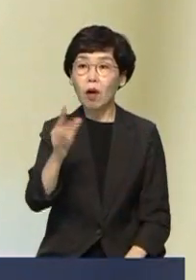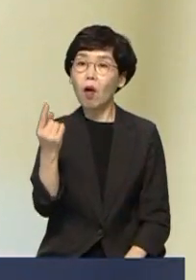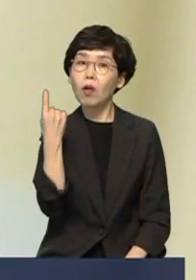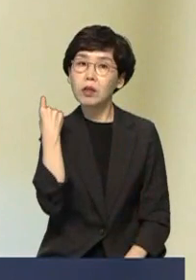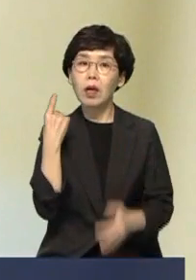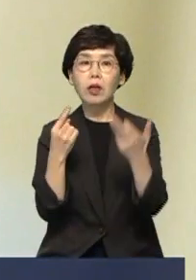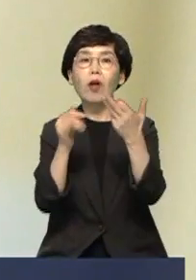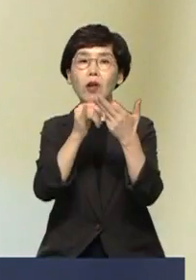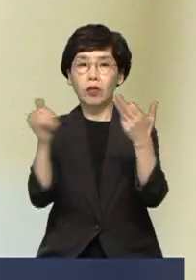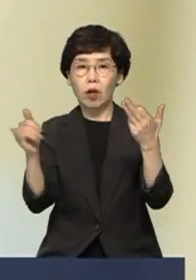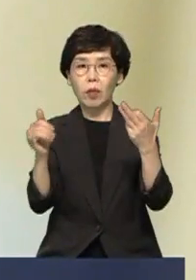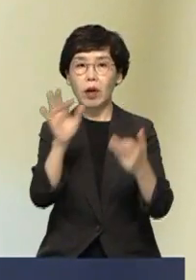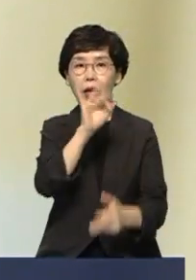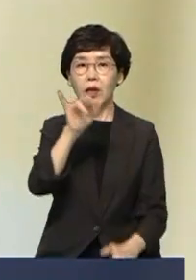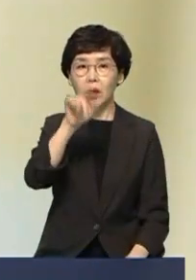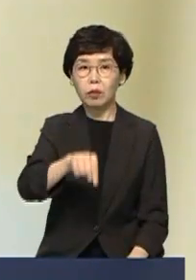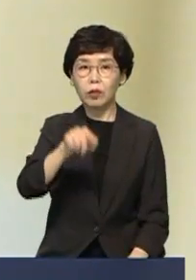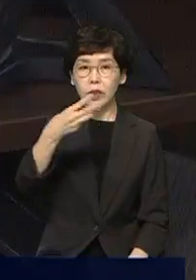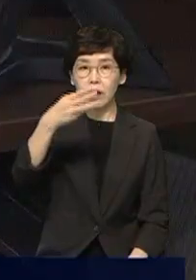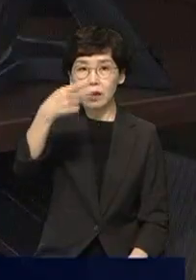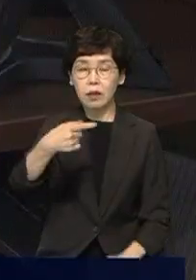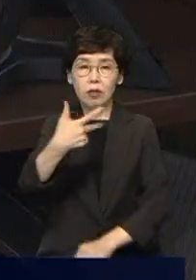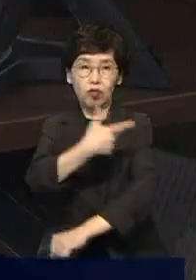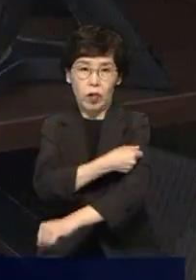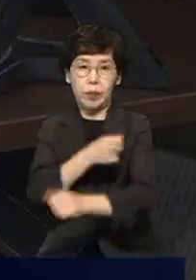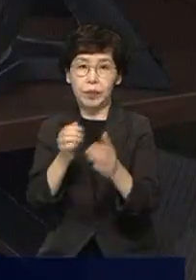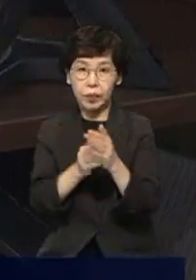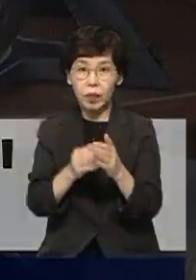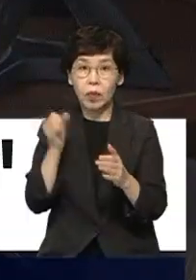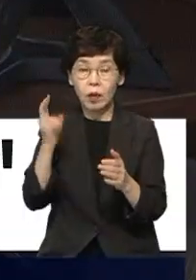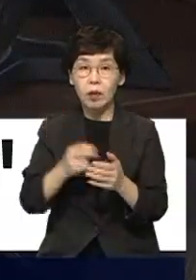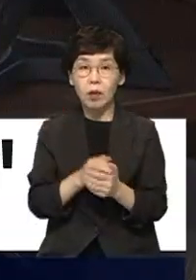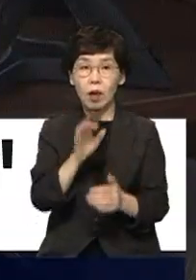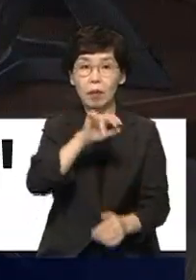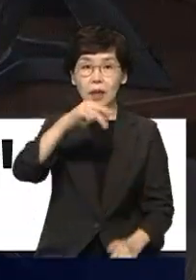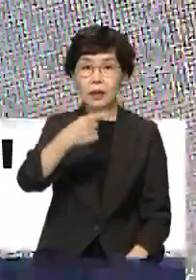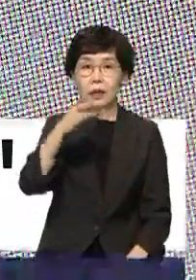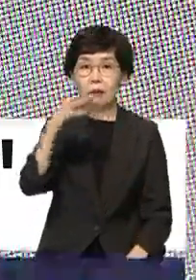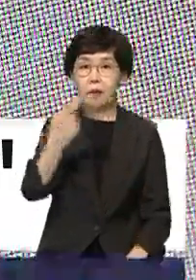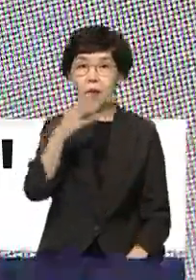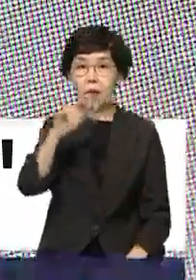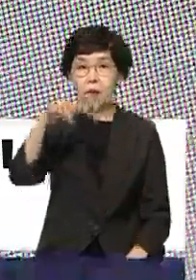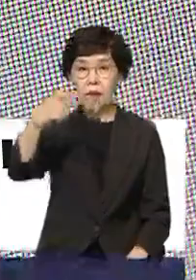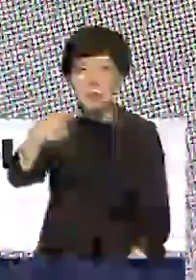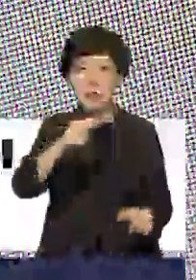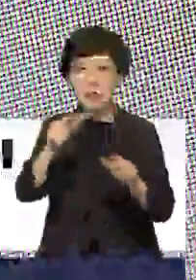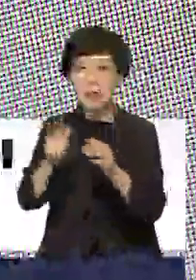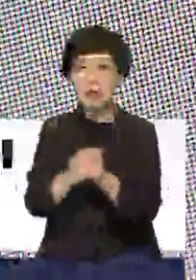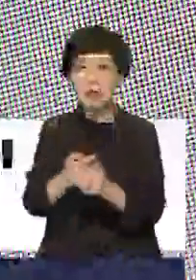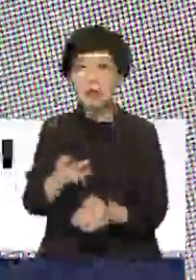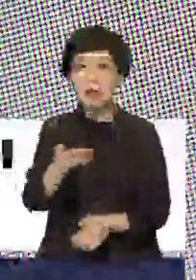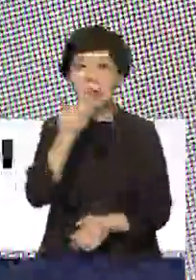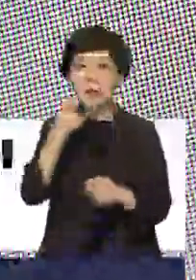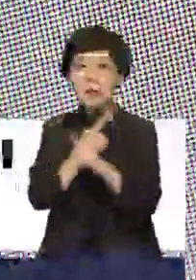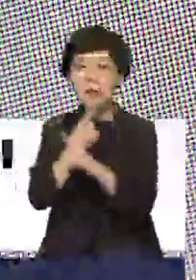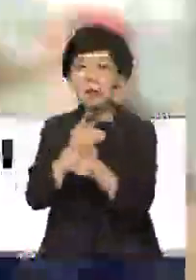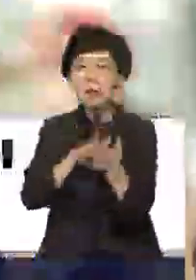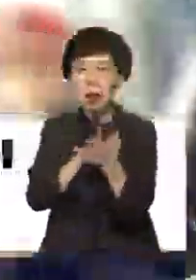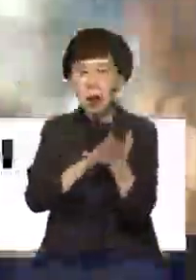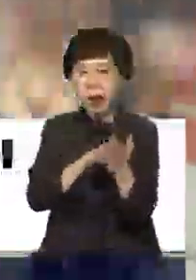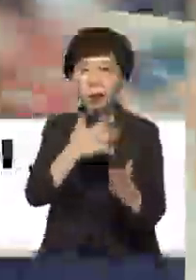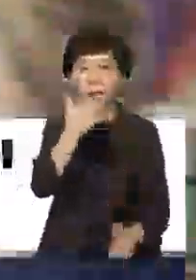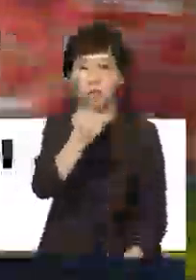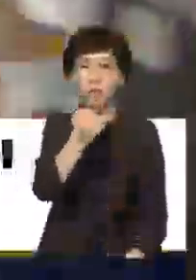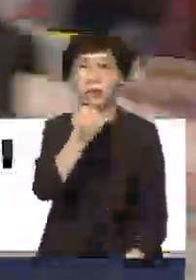18명에게 이부실드 투약이 이뤄졌습니다. 정부는 또 팍스로비드와 라게브리오를 합쳐 먹는 치료제 94만 2천